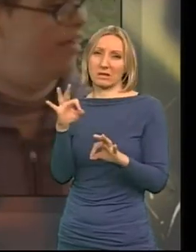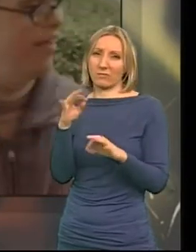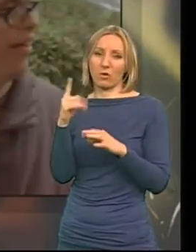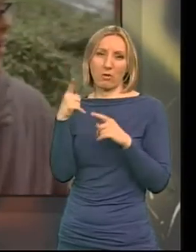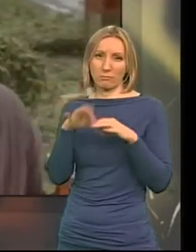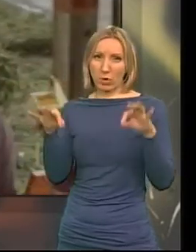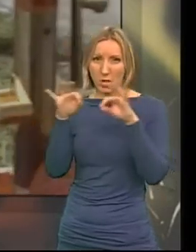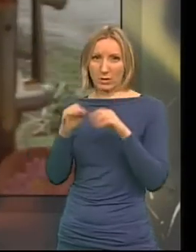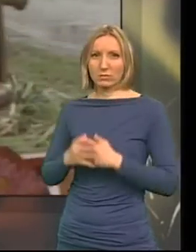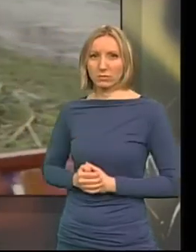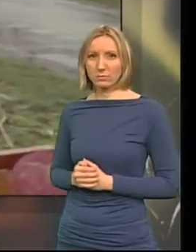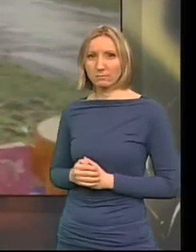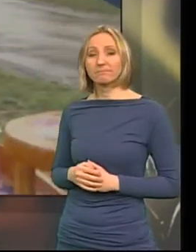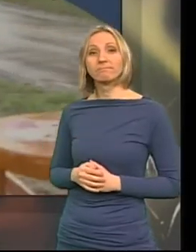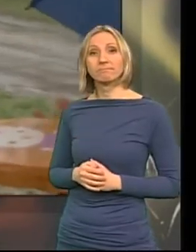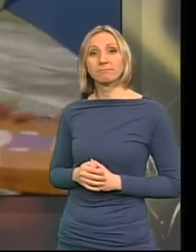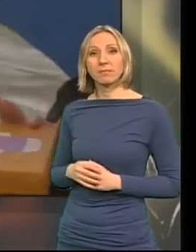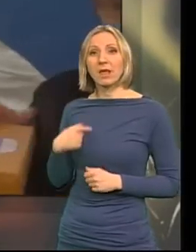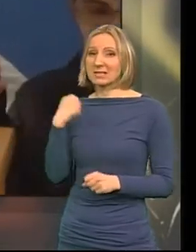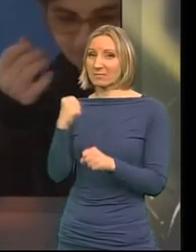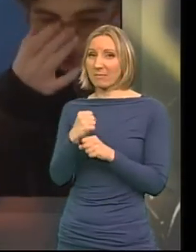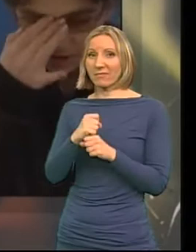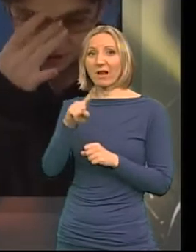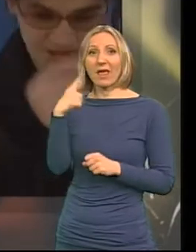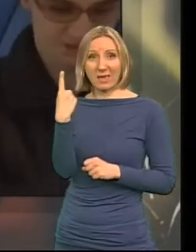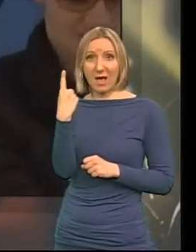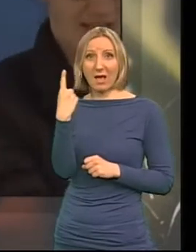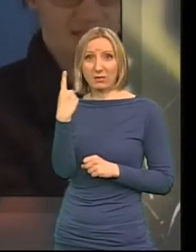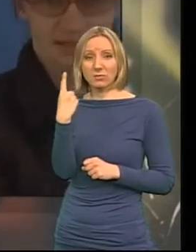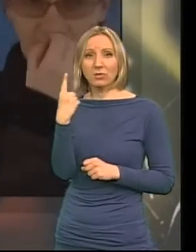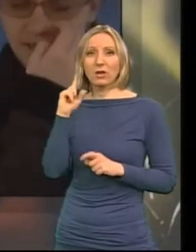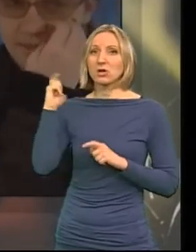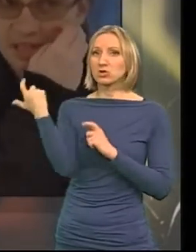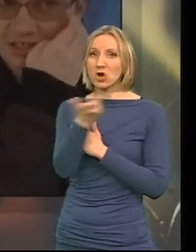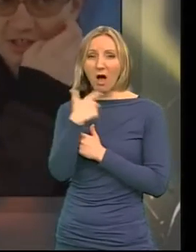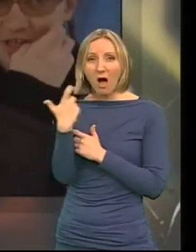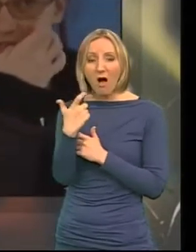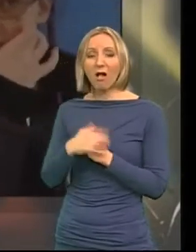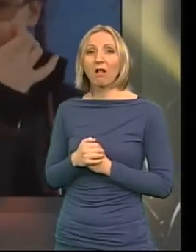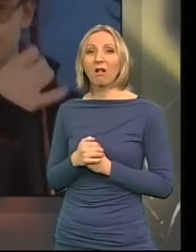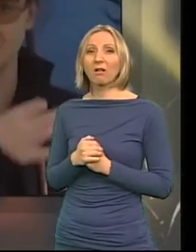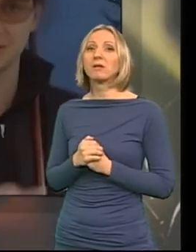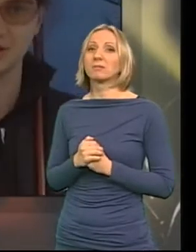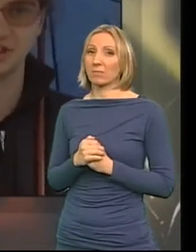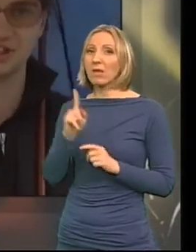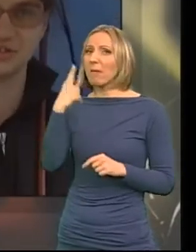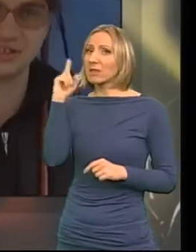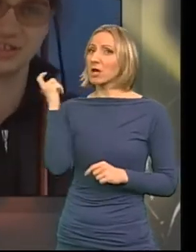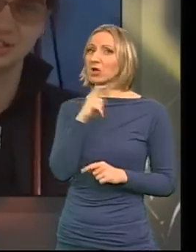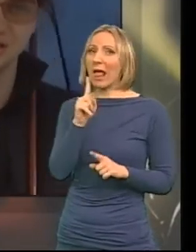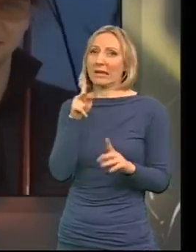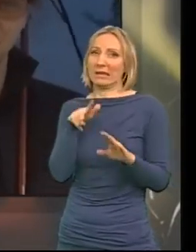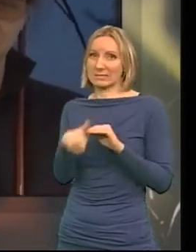s ovom stolicom, baš je lepa stolica. Mnogo je lepa. Onda šale, a imam jedan šalu što nije